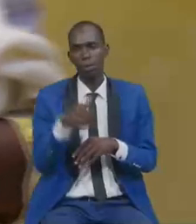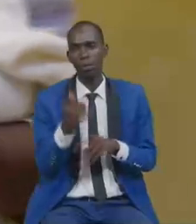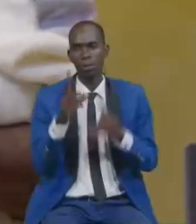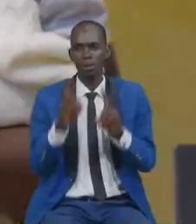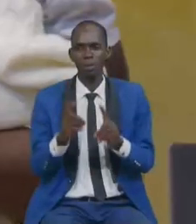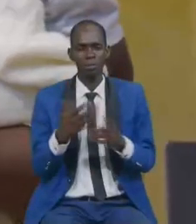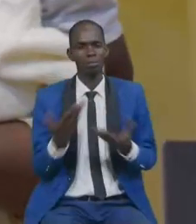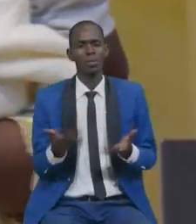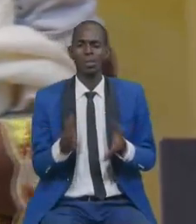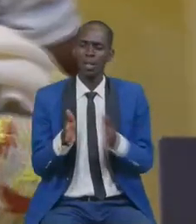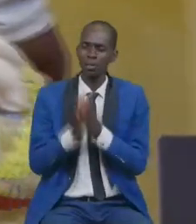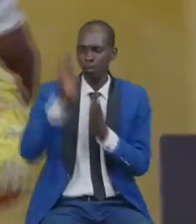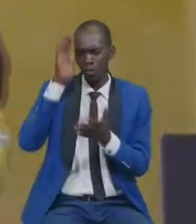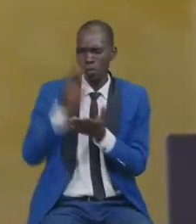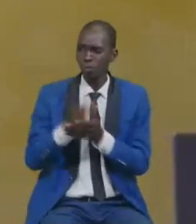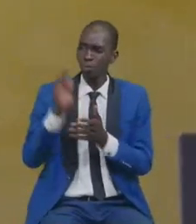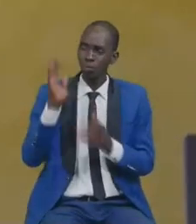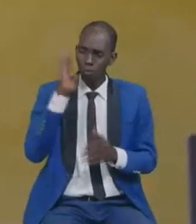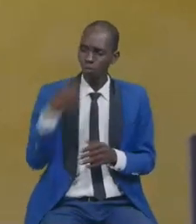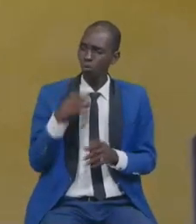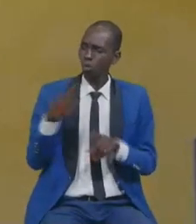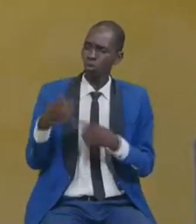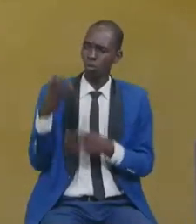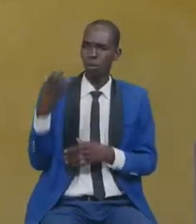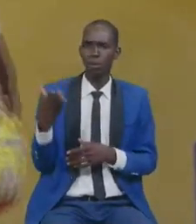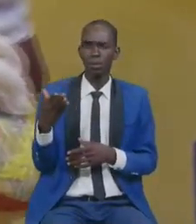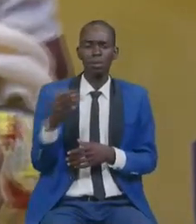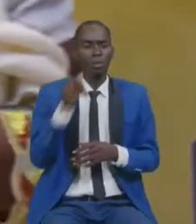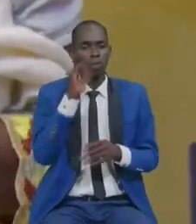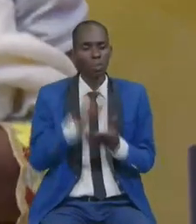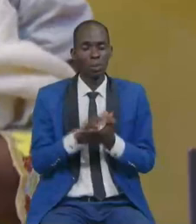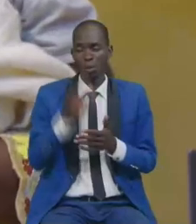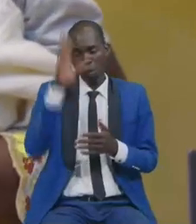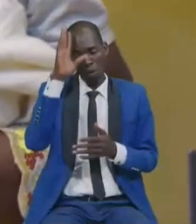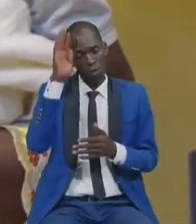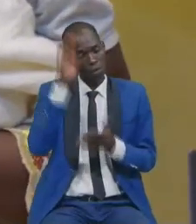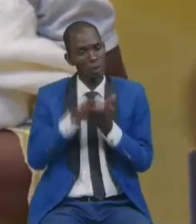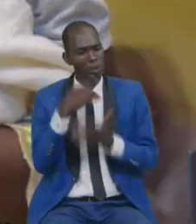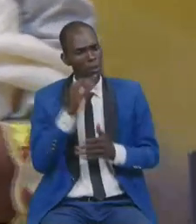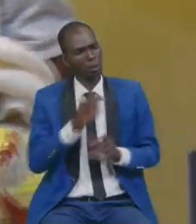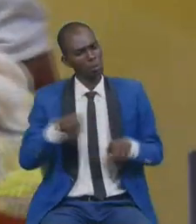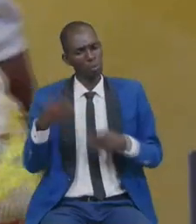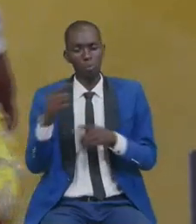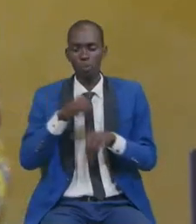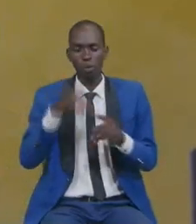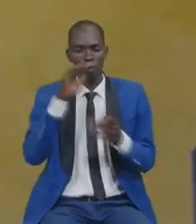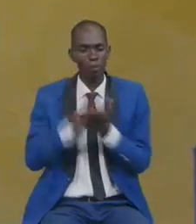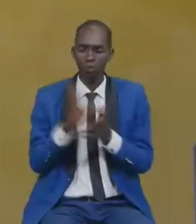peut là-bas? Il a dit d'aller, il a dit non. Je ne peux plus retourner là-bas. On a décidé de rester.